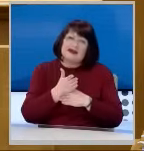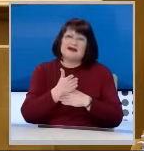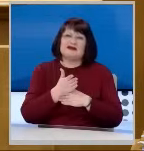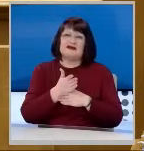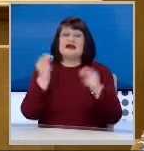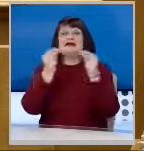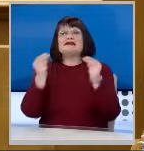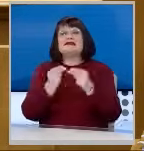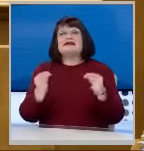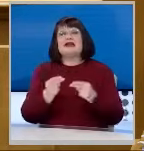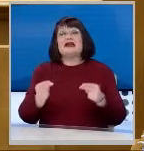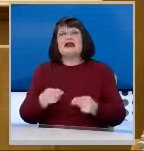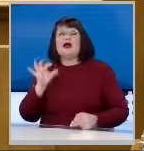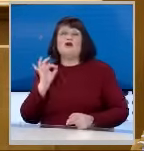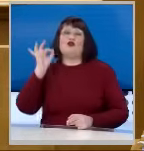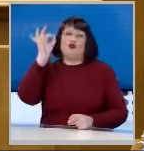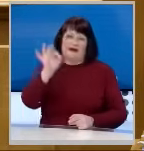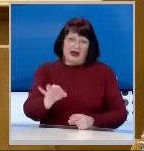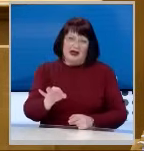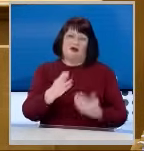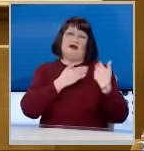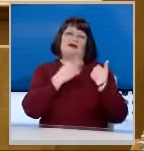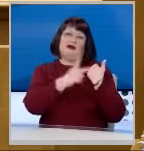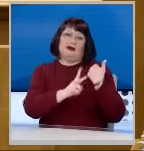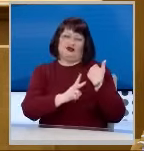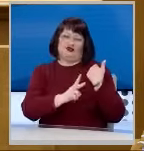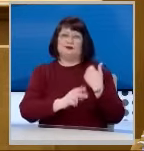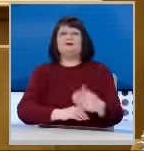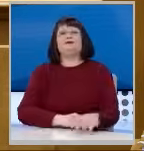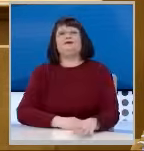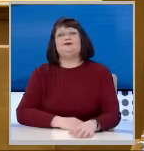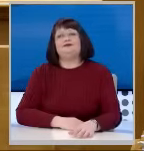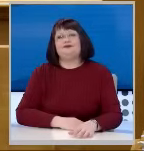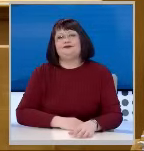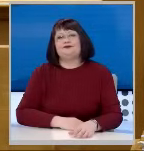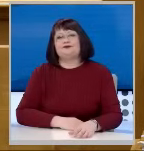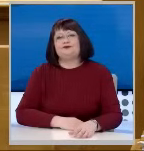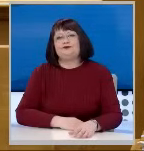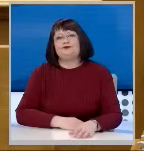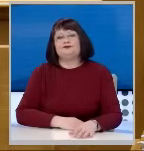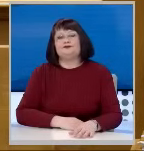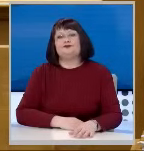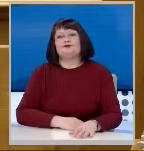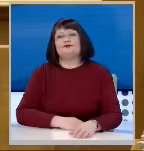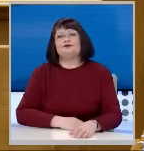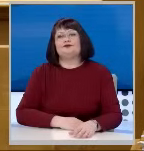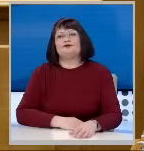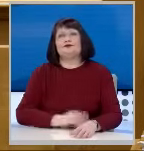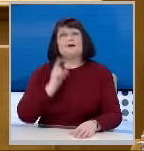τα στοιχεία που οδηγούν στις ευθύνες σας γνωρίζατε λοιπόν